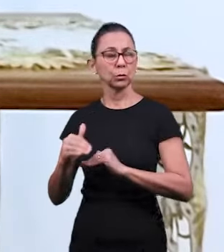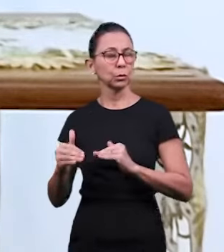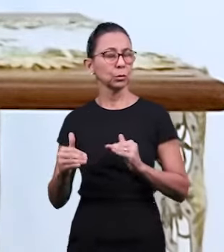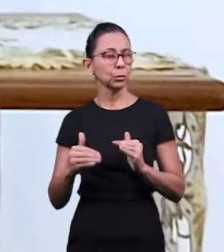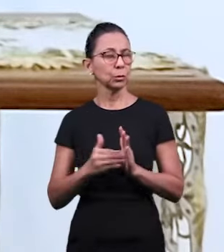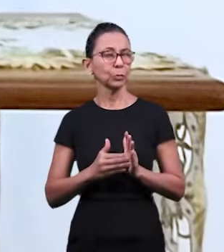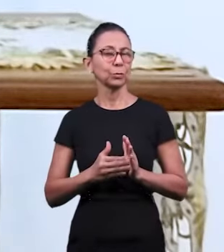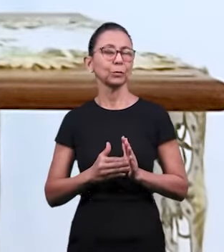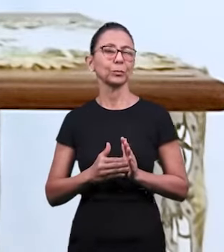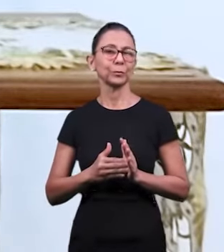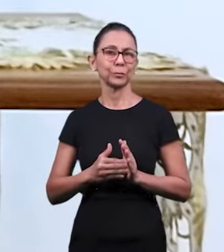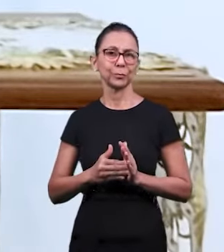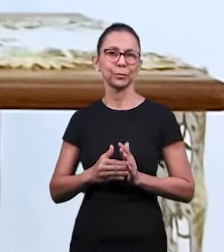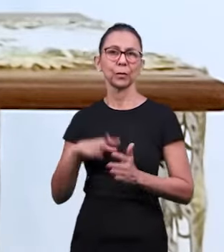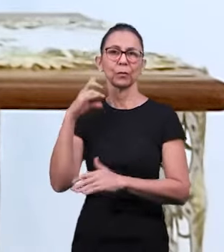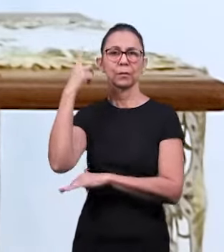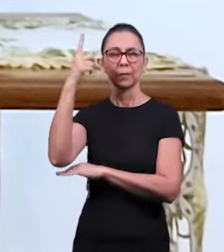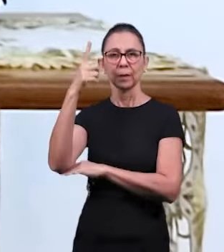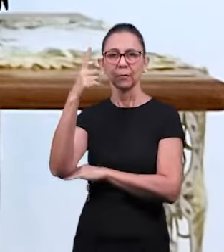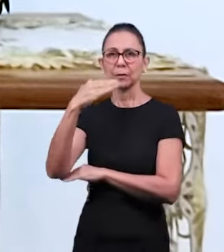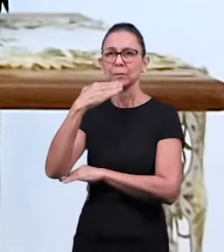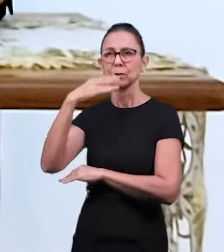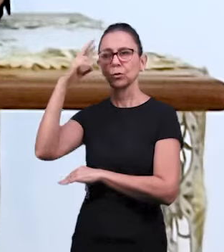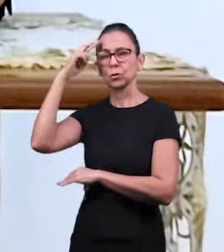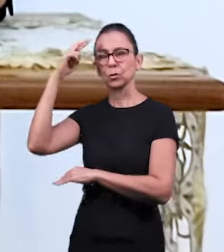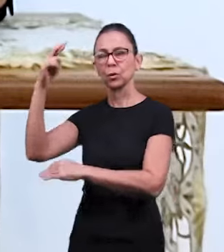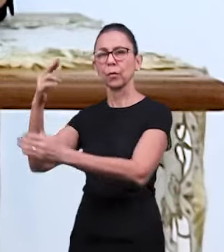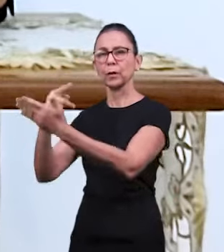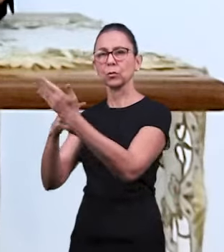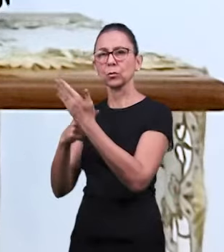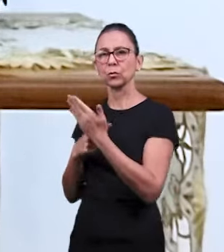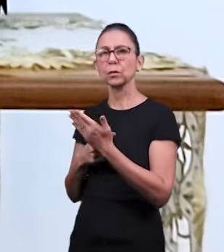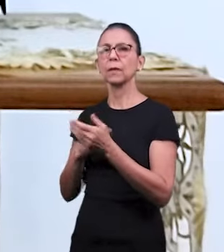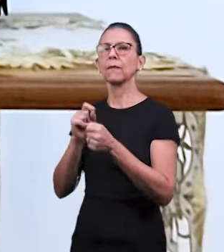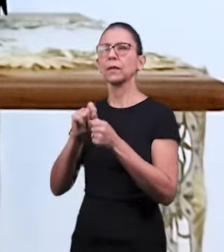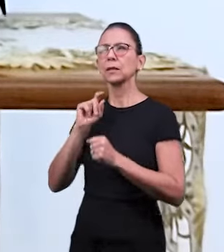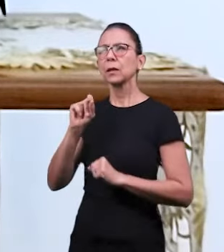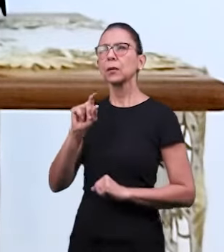и Бог приносит ей ответы. Наши победы,